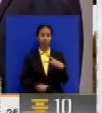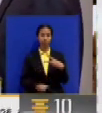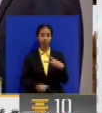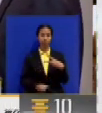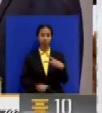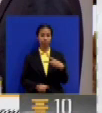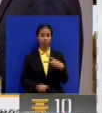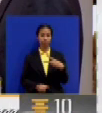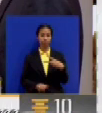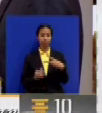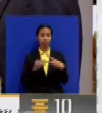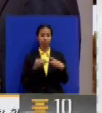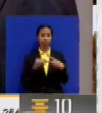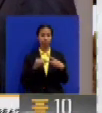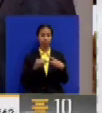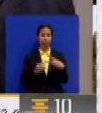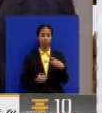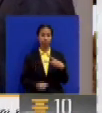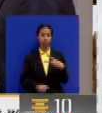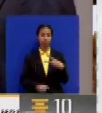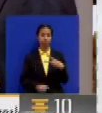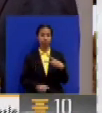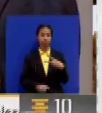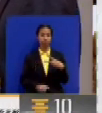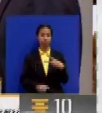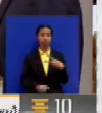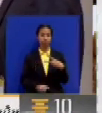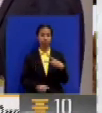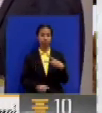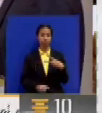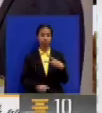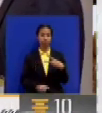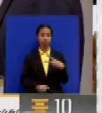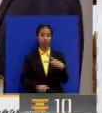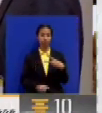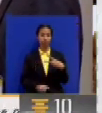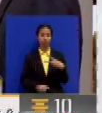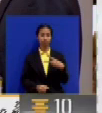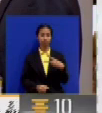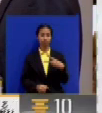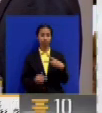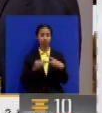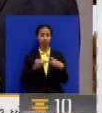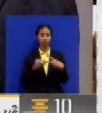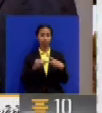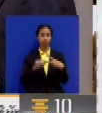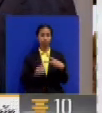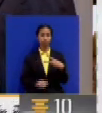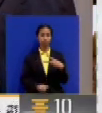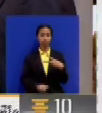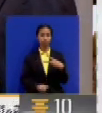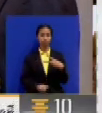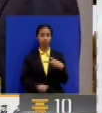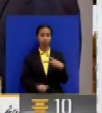พงษ์เนี่ยก็จะรู้ว่าแพ้แน่นอนถ้าแพ้น ะ แต่ว่าให้ประชาธิปัตย์ไปโหวตให้พลังประชารัฐโหวตให้คุณชวนเป็นก่อน